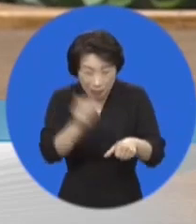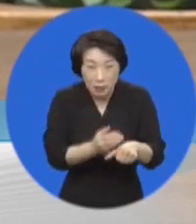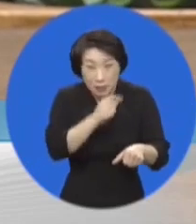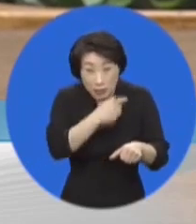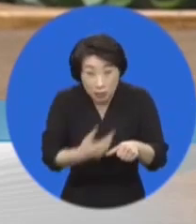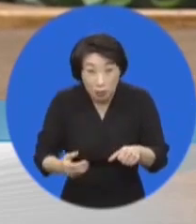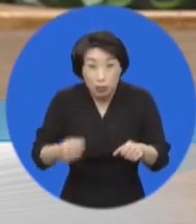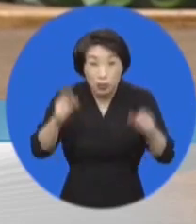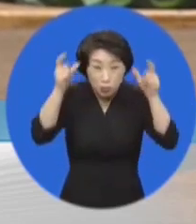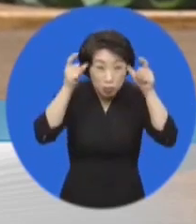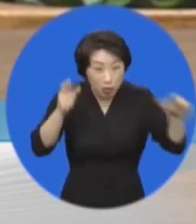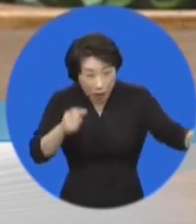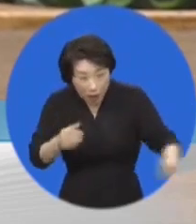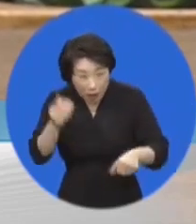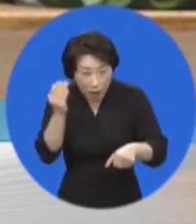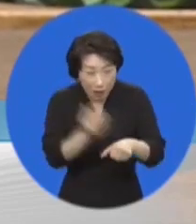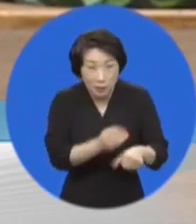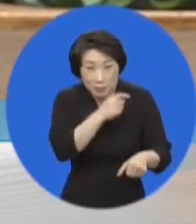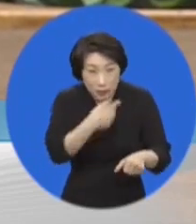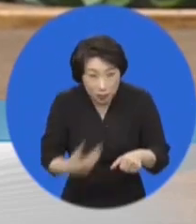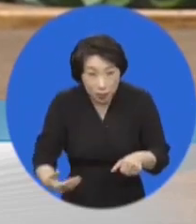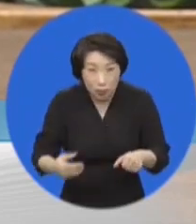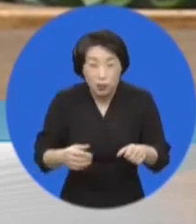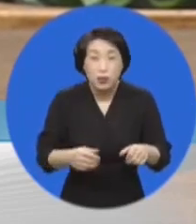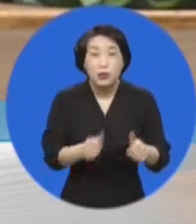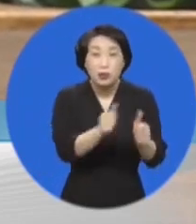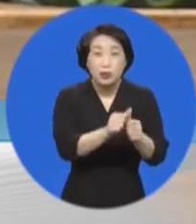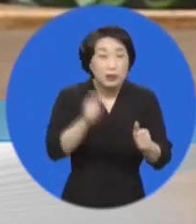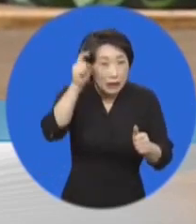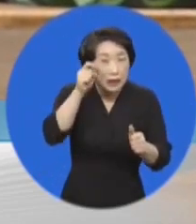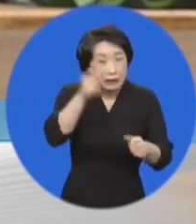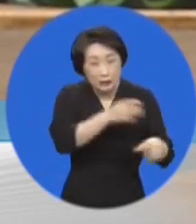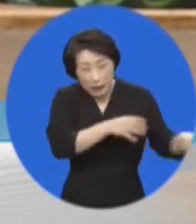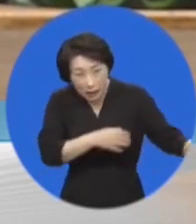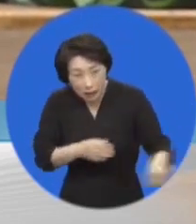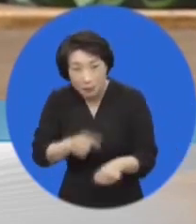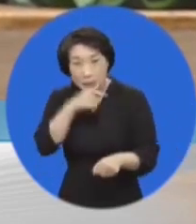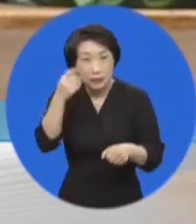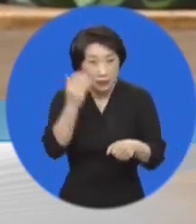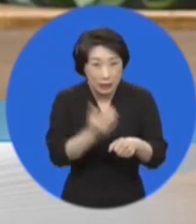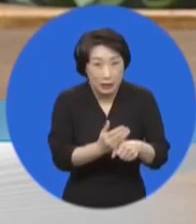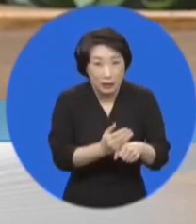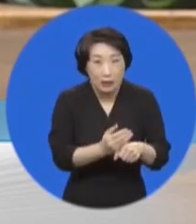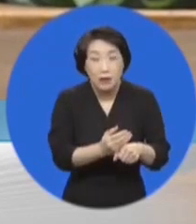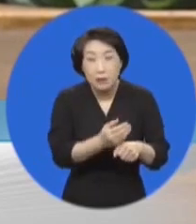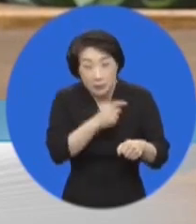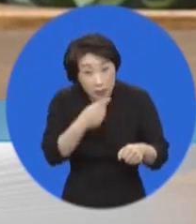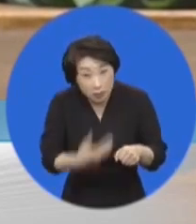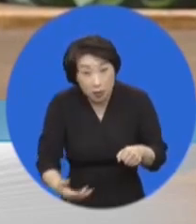소를 잡아 피 흘리고 수양을 잡아 피 흘리면서 예수가 오셔서 피 흘려서 나의 구세주가 될